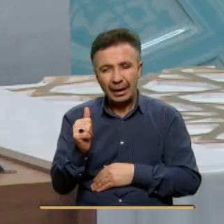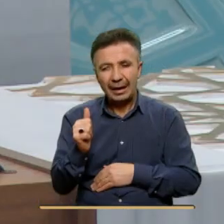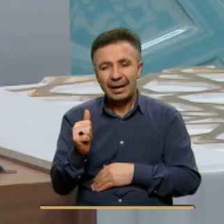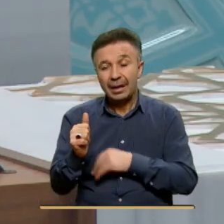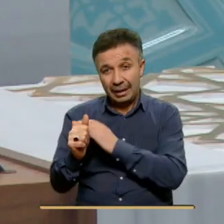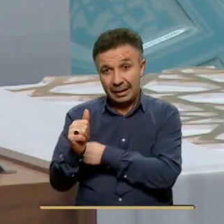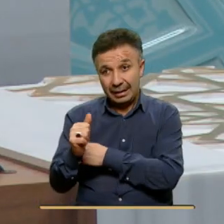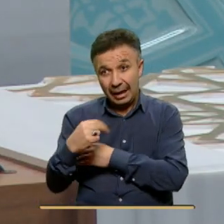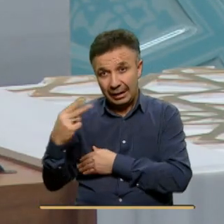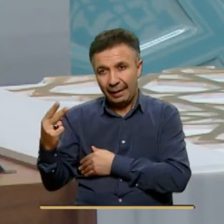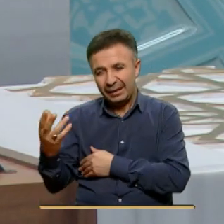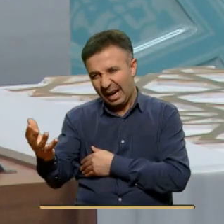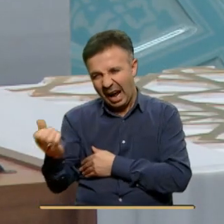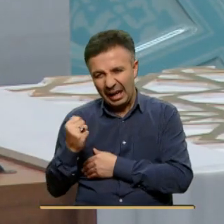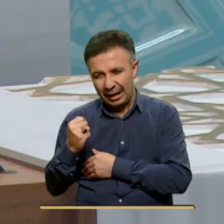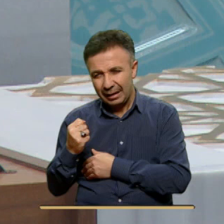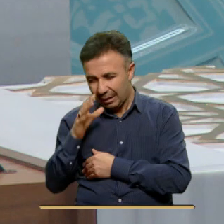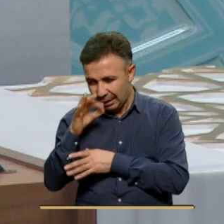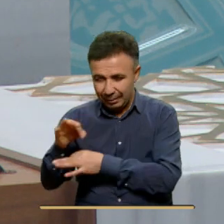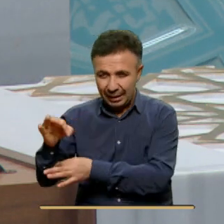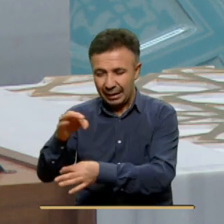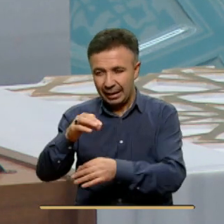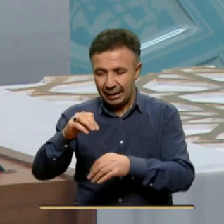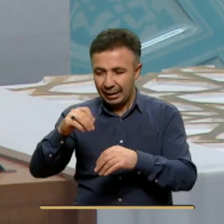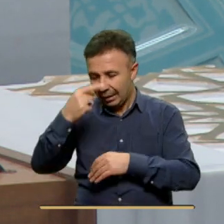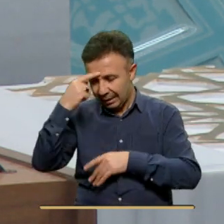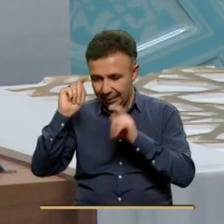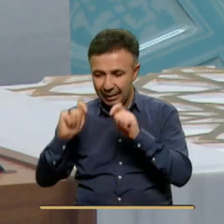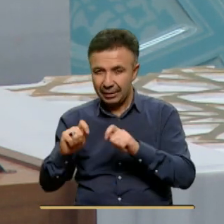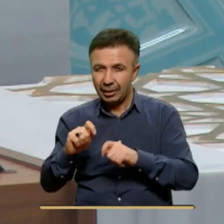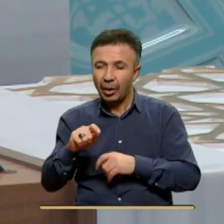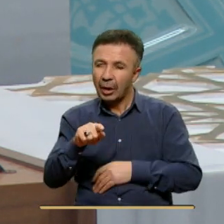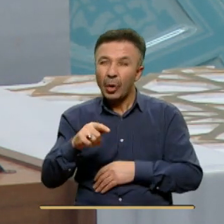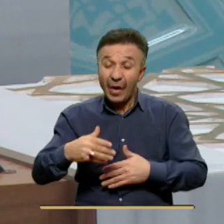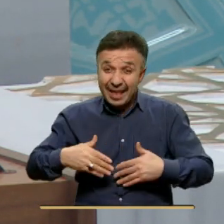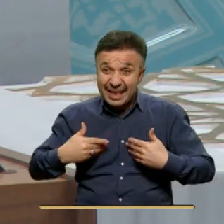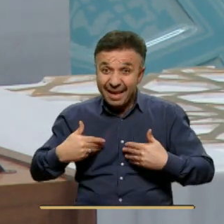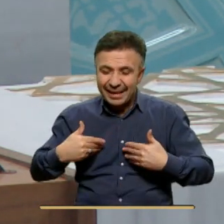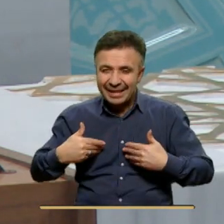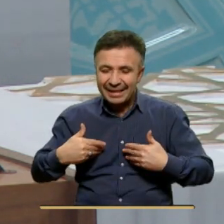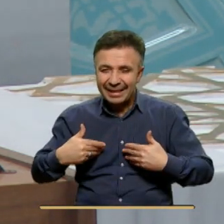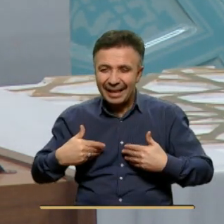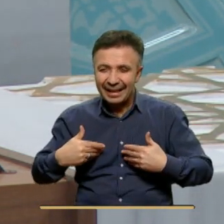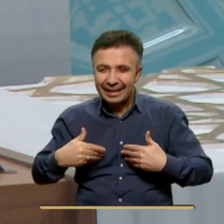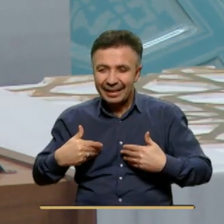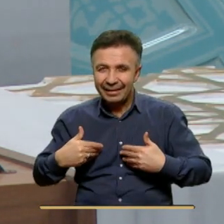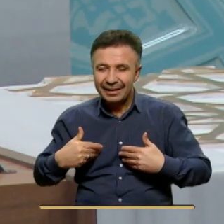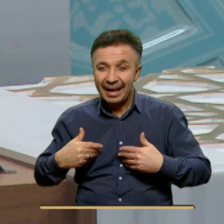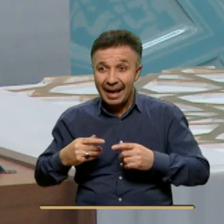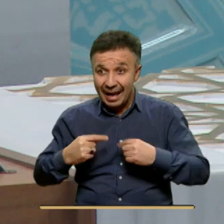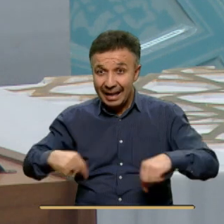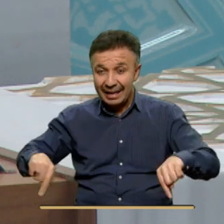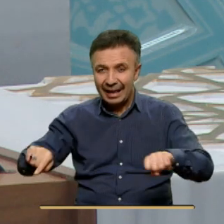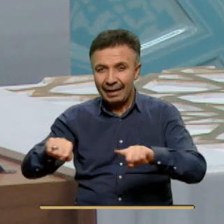eylesin. Onlar o sevinçle etrafında bulundukları insanlar, etrafında olan